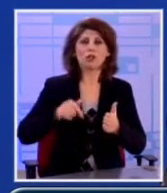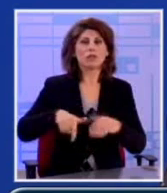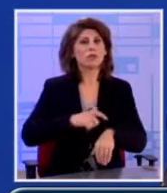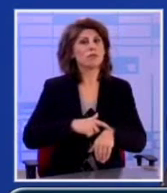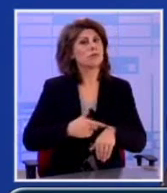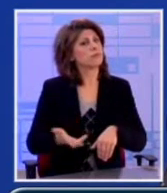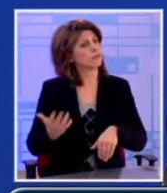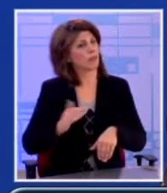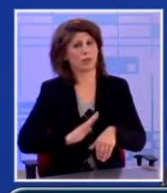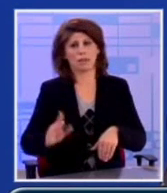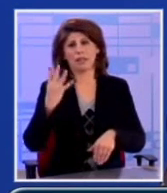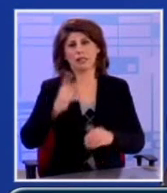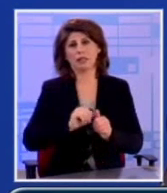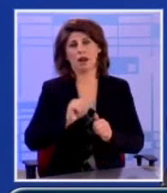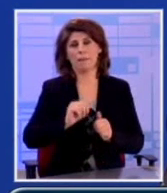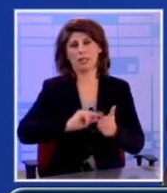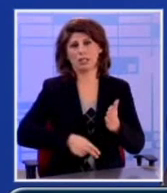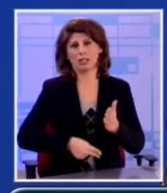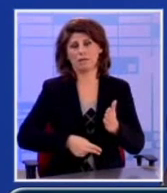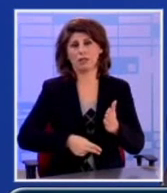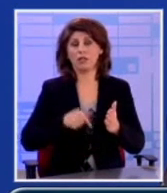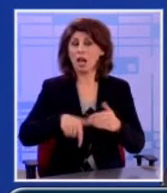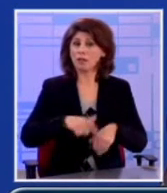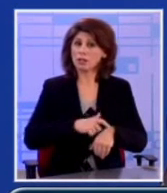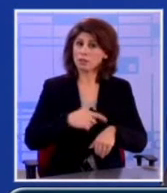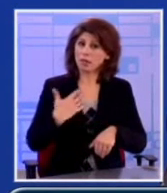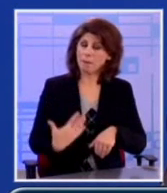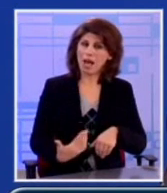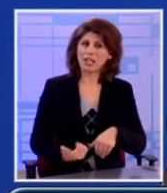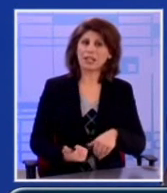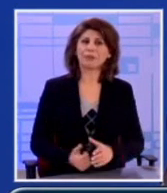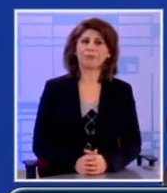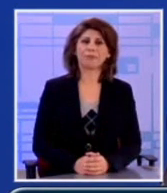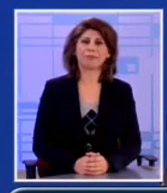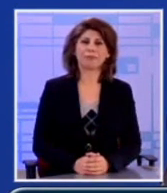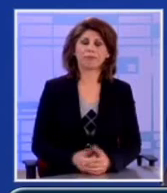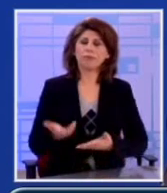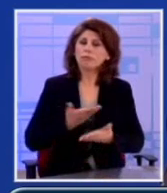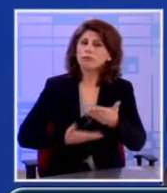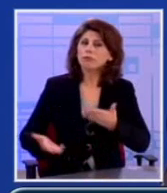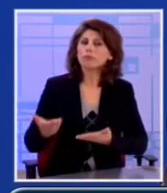υπάρχει καμία τετράμινη σύμβαση. Αυτή τη στιγμή υπάρχει μία ανταλλαγή